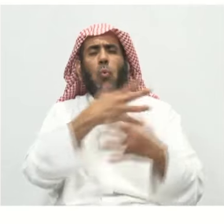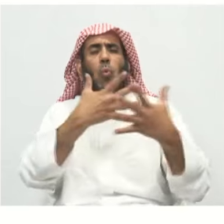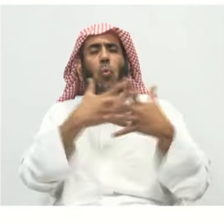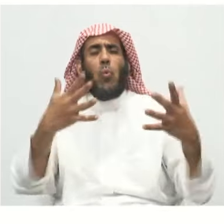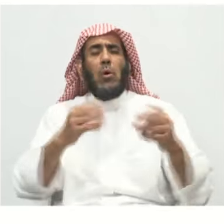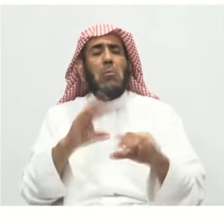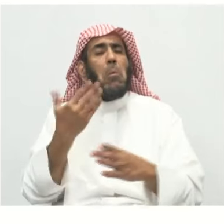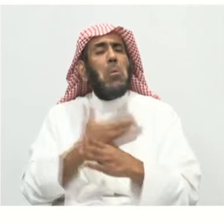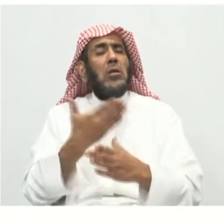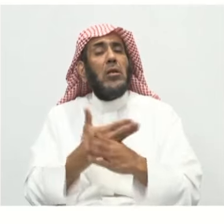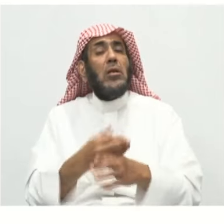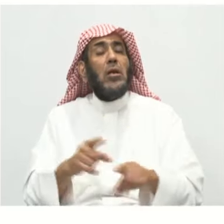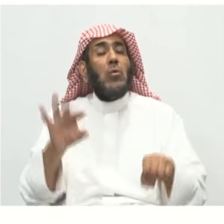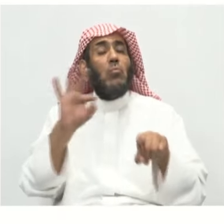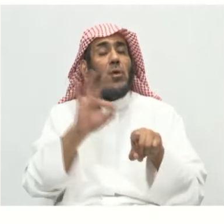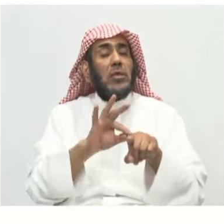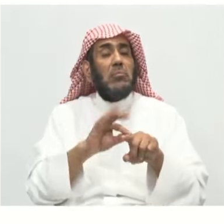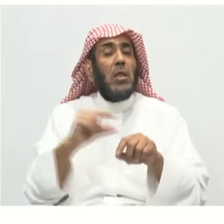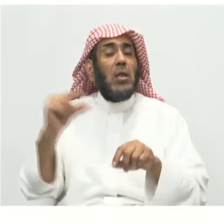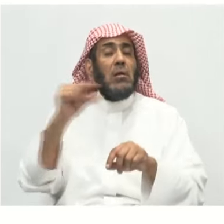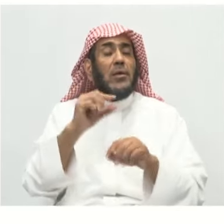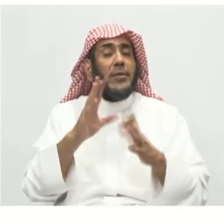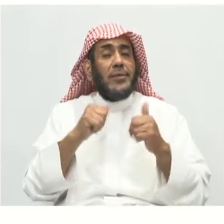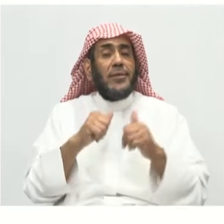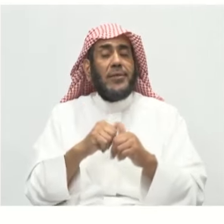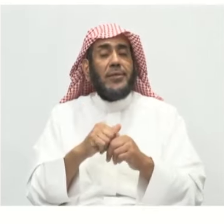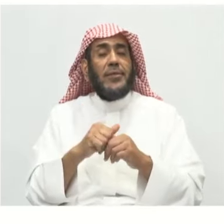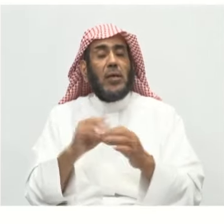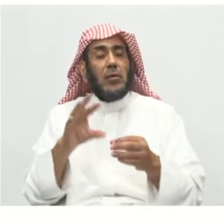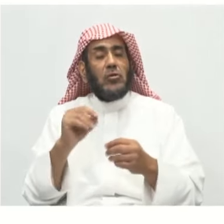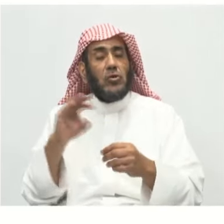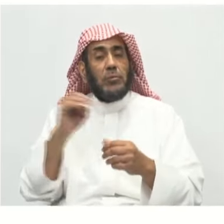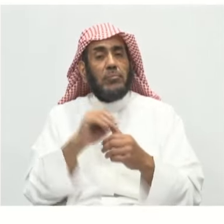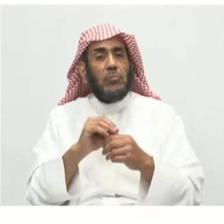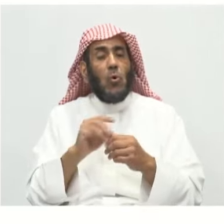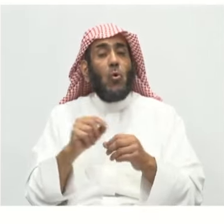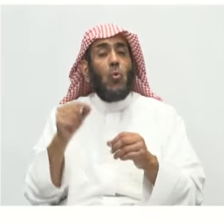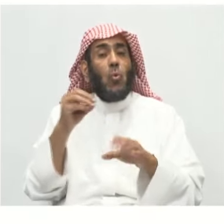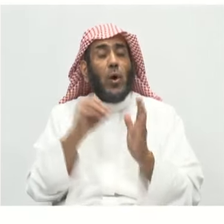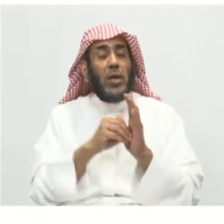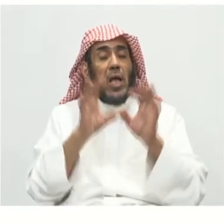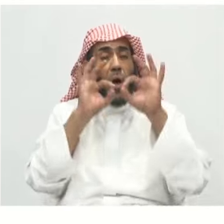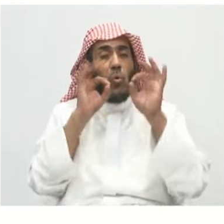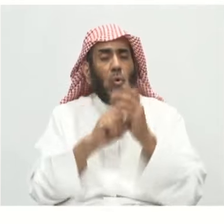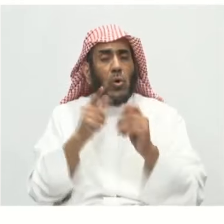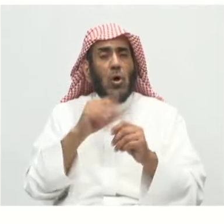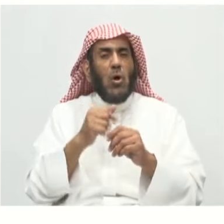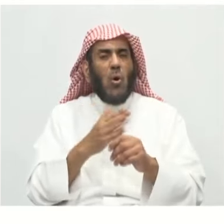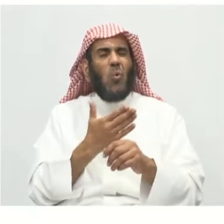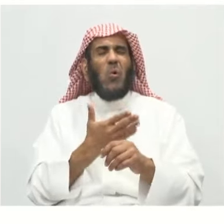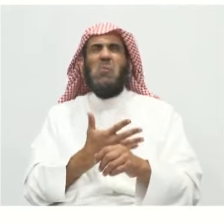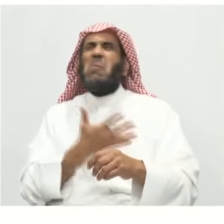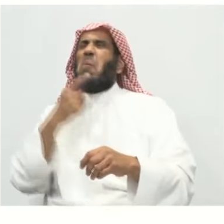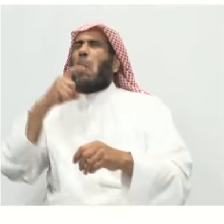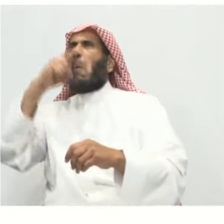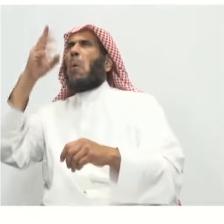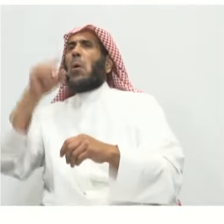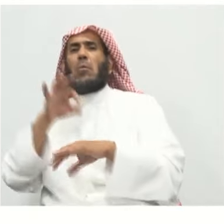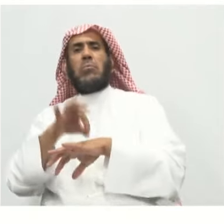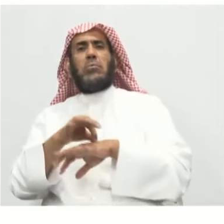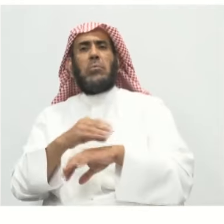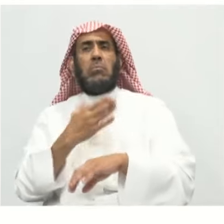التعليل الذي يناسب هذا هذه العباره كذلك في جيم ورد قوله تعالى ولا تصعر خدك للناس